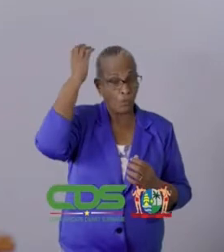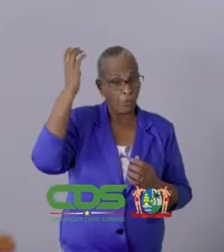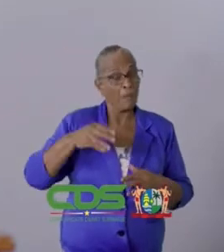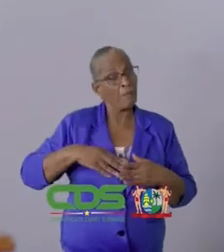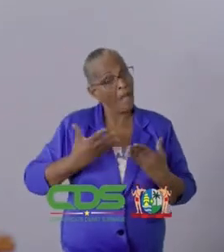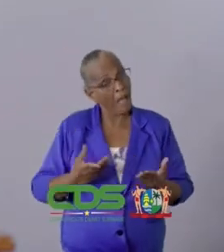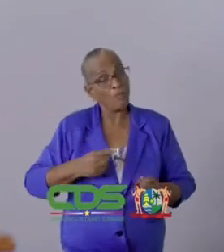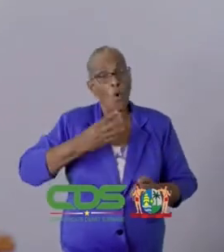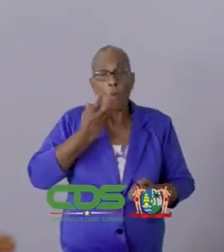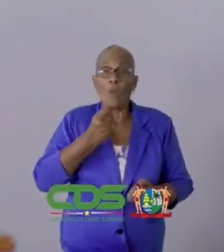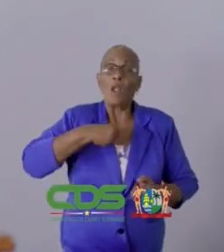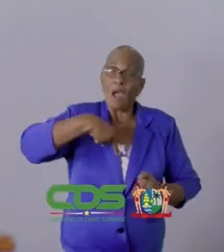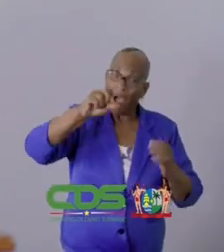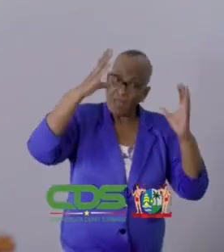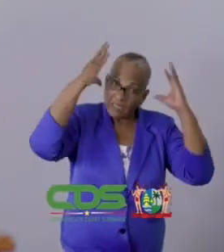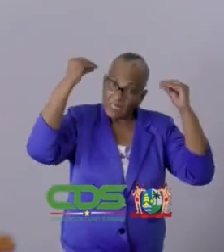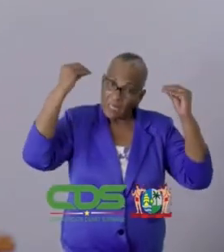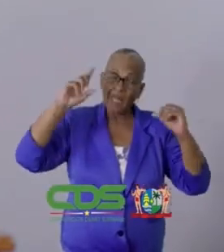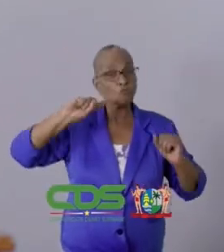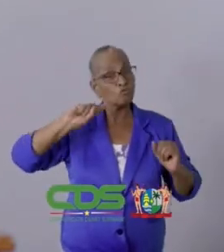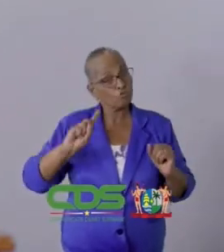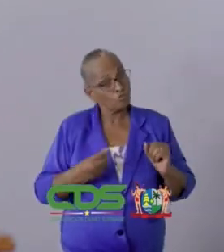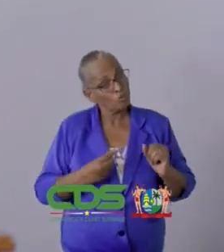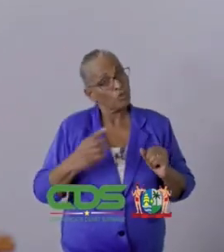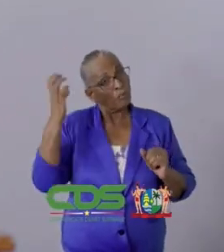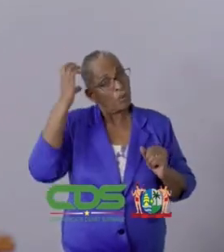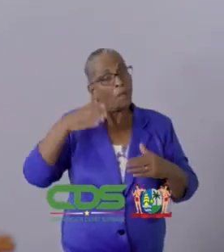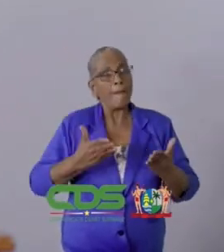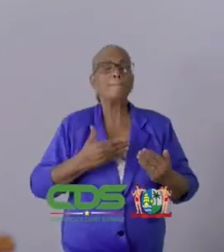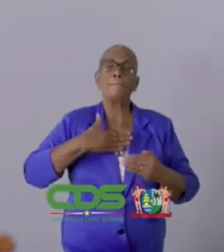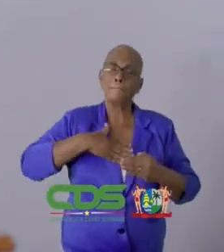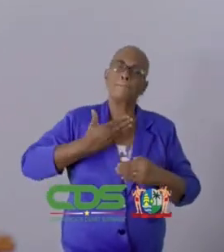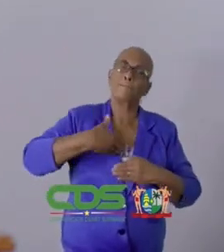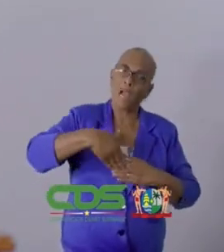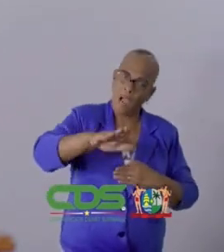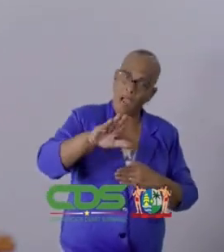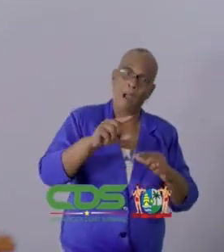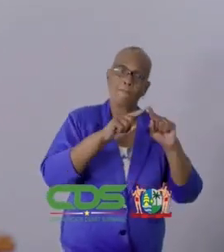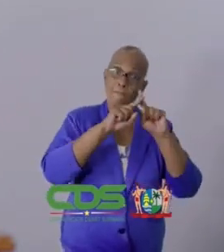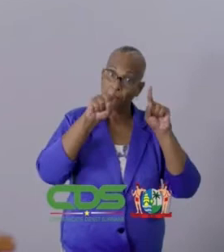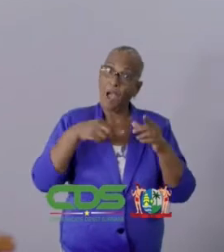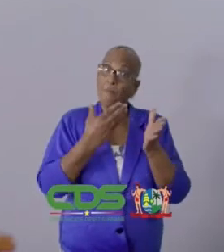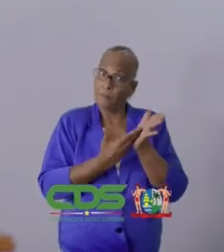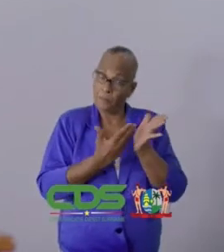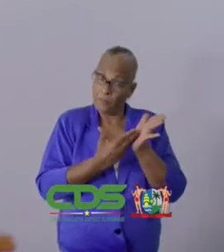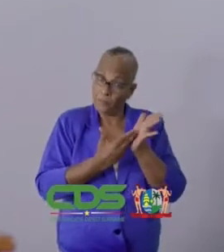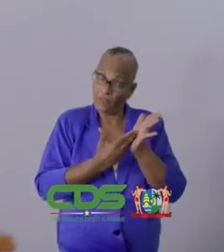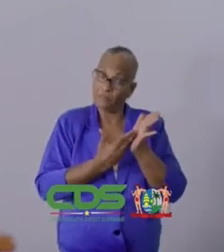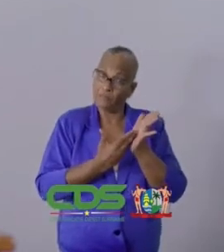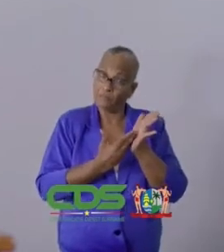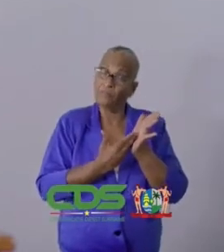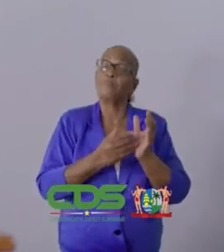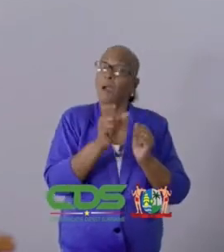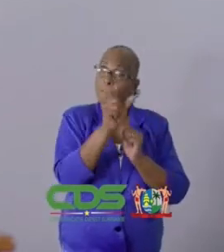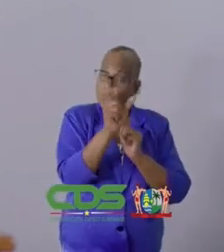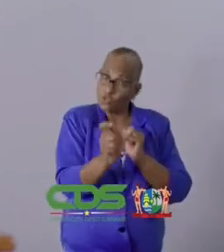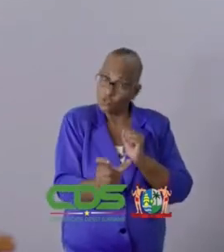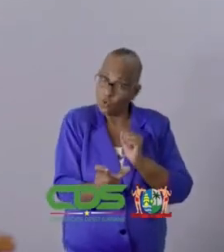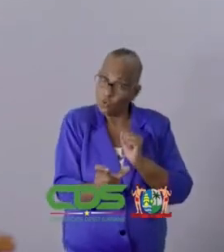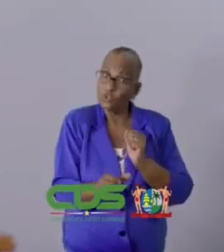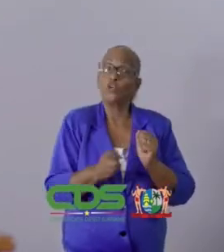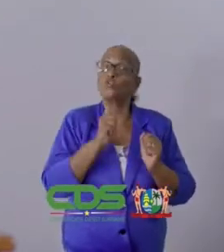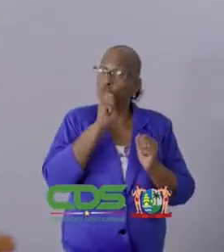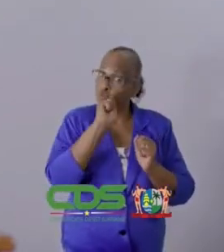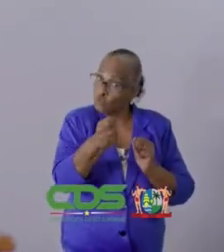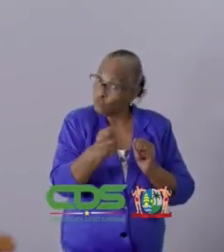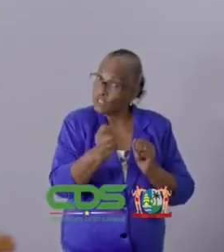spoedgevallen van persoonlijke aard. In alle gevallen kan reizen uitsluiten nadat de desbetreffende